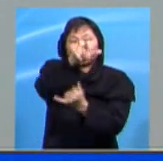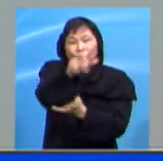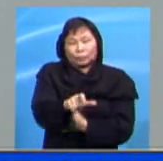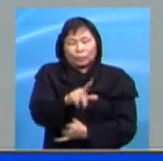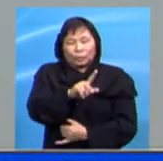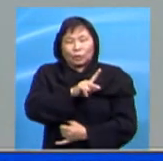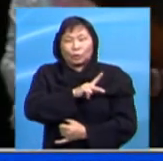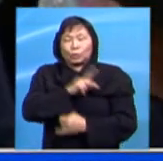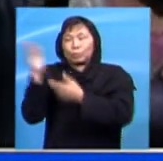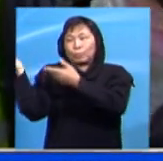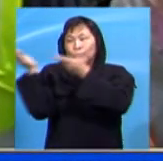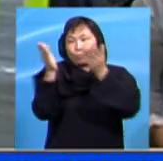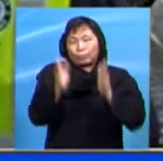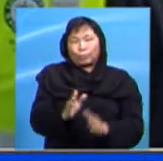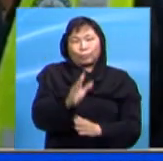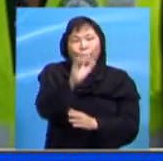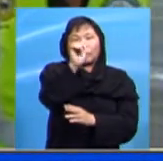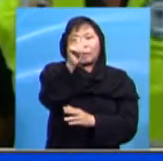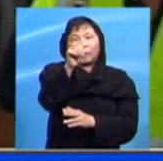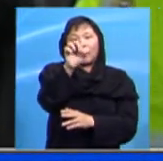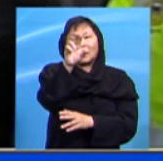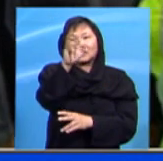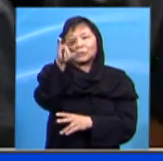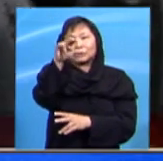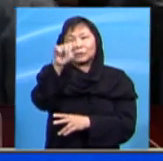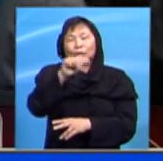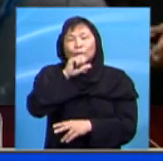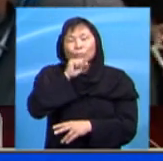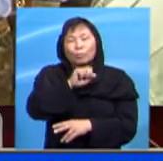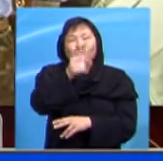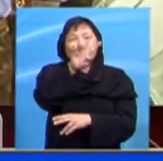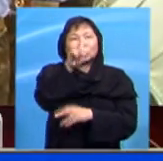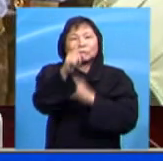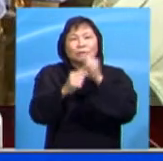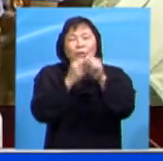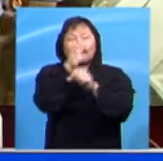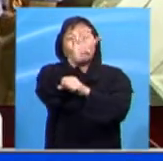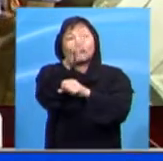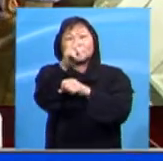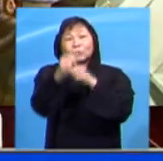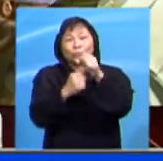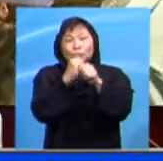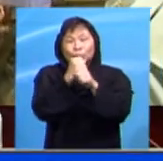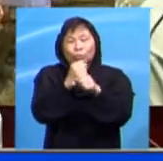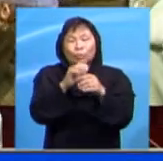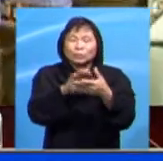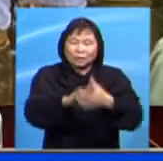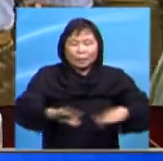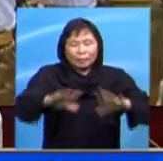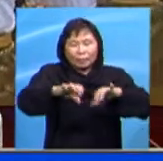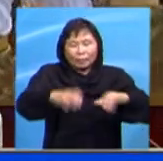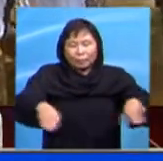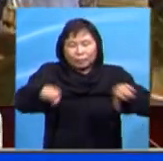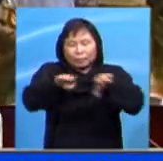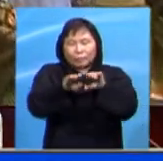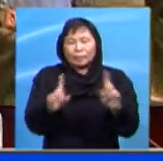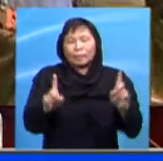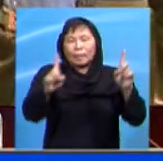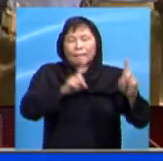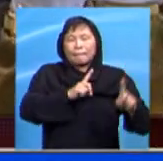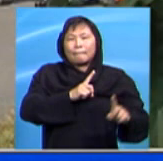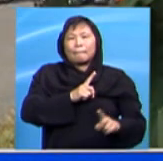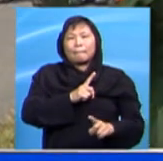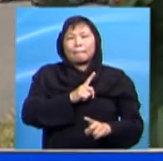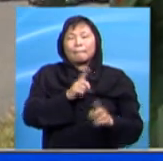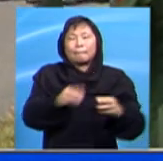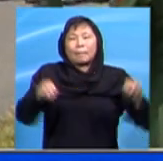ketua pramugari allahirham Azrina yaakob 41 Tahun Selamat dikebumikan di tanah perkuburan Islam masjid al-hidayah